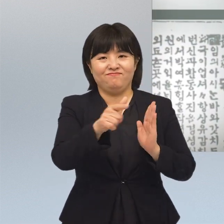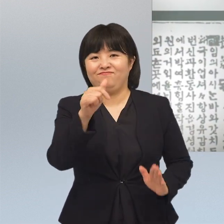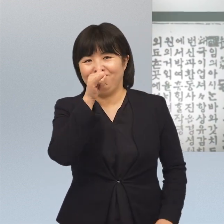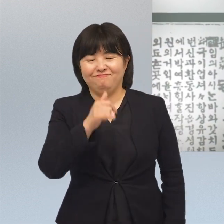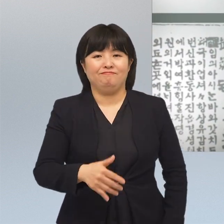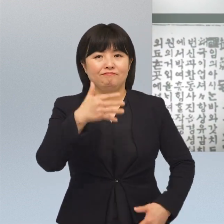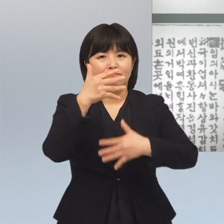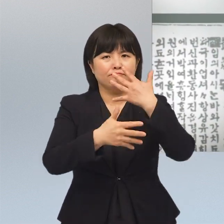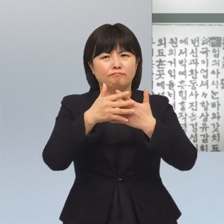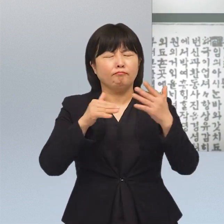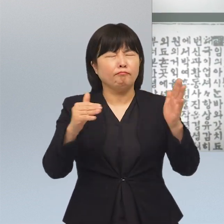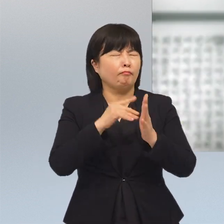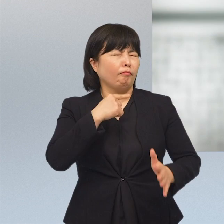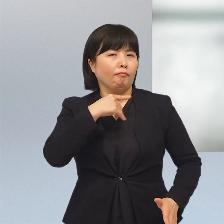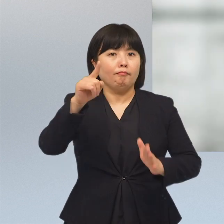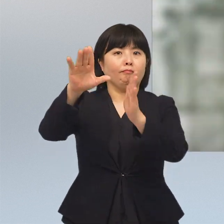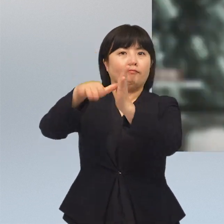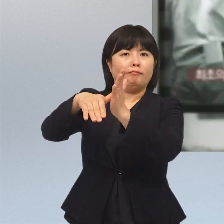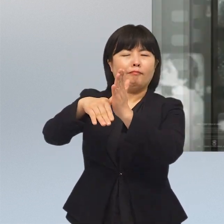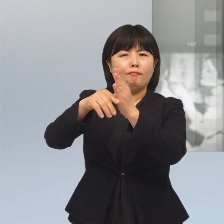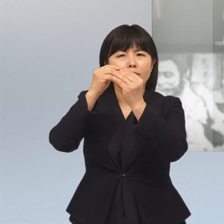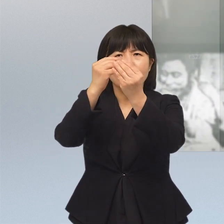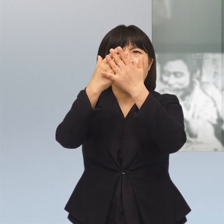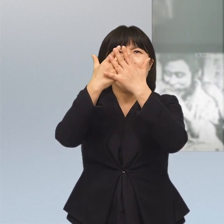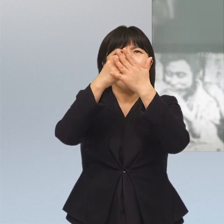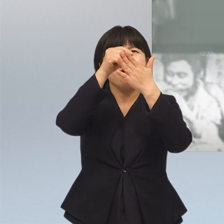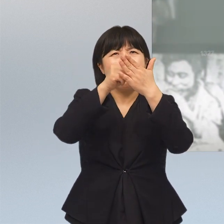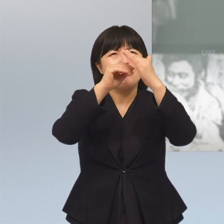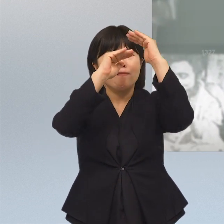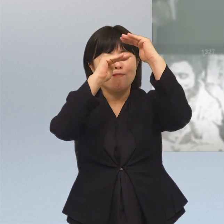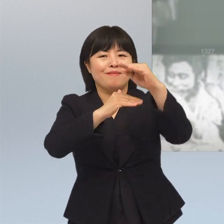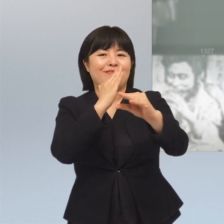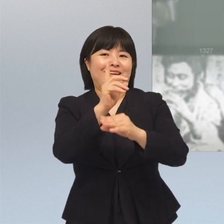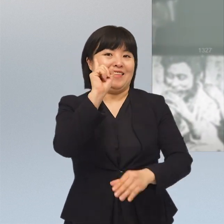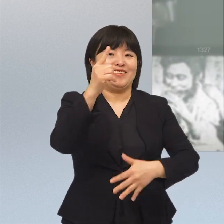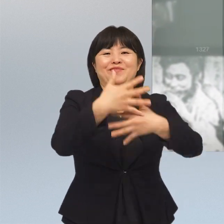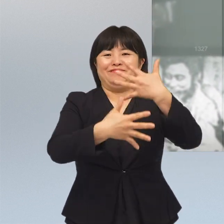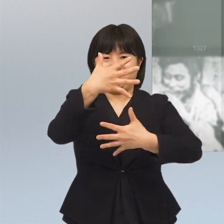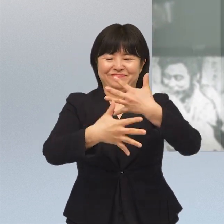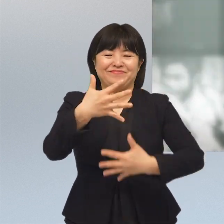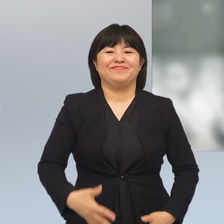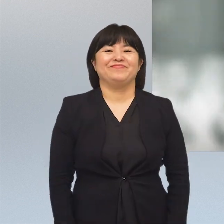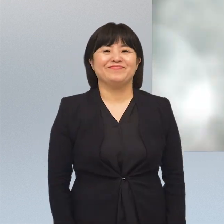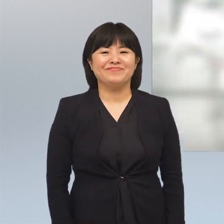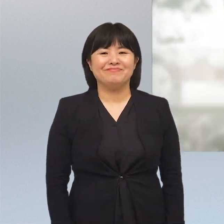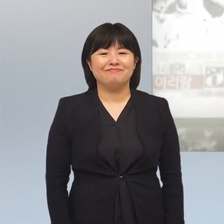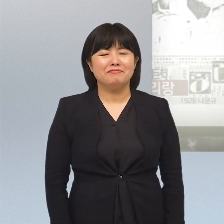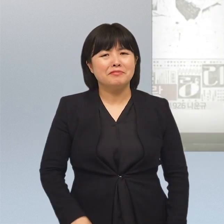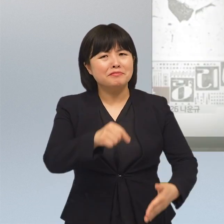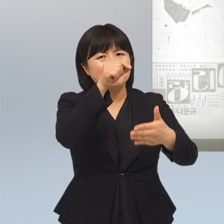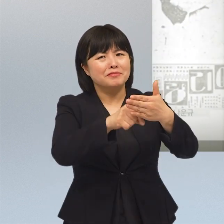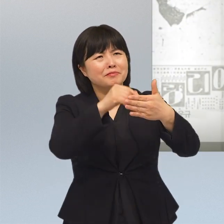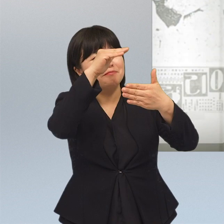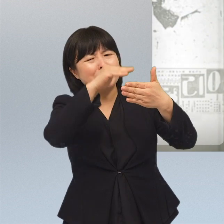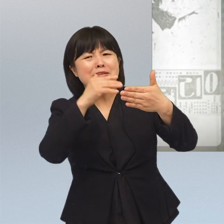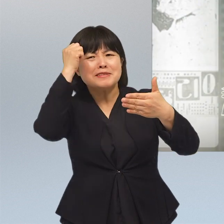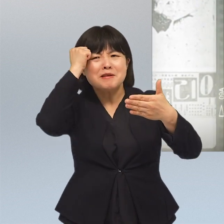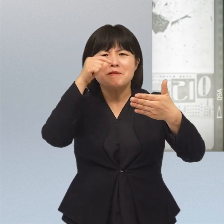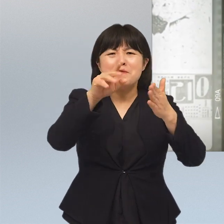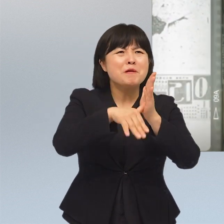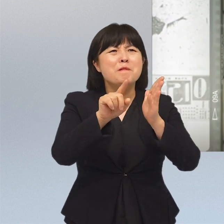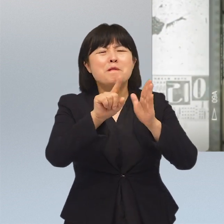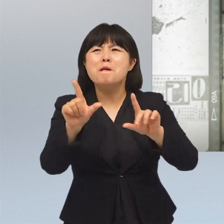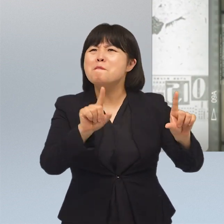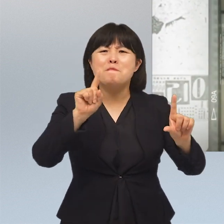영화도 우리가 살아보지 못한 시대를 생생하게 담아낸 기록물 중 하나다. 이 기록물이 기억하고 있는 당